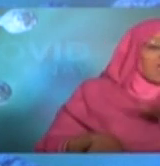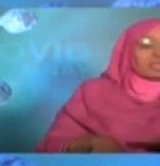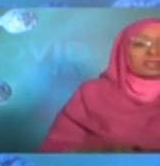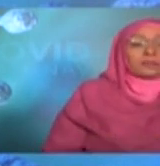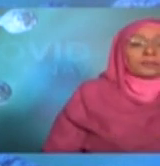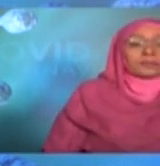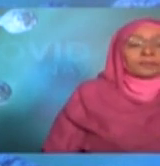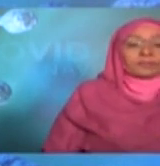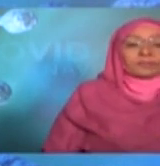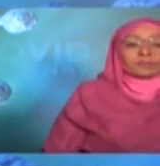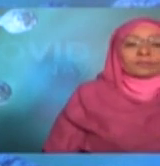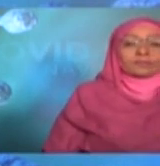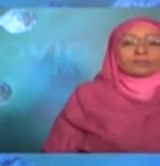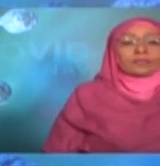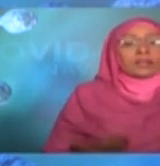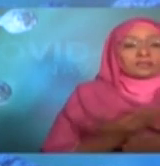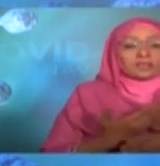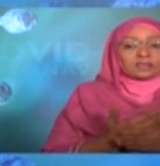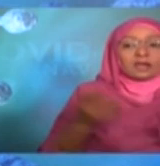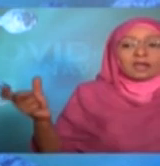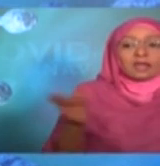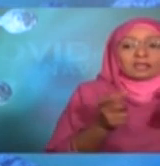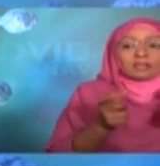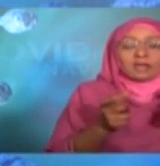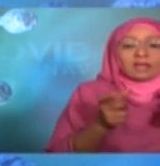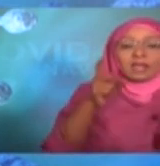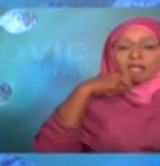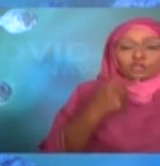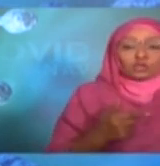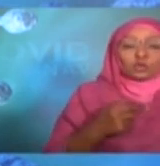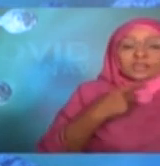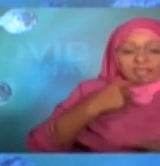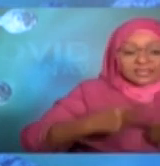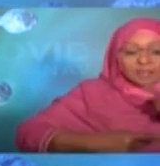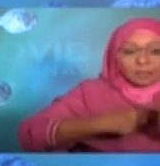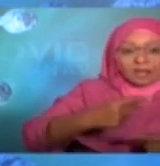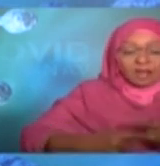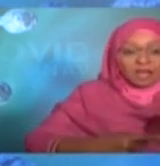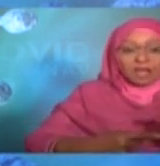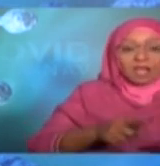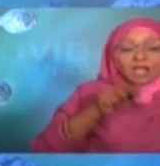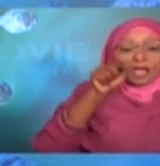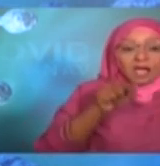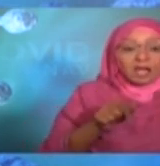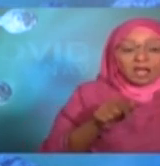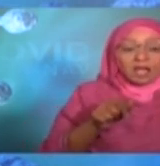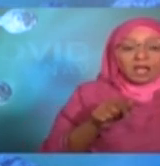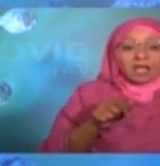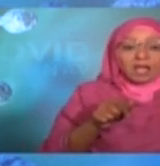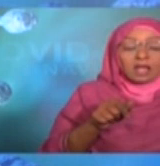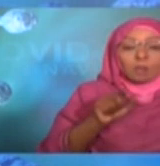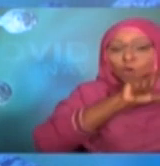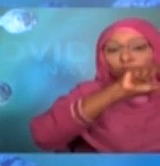لذلك قدرت اللجنة أنه إذا استمر الحال على ما عليه